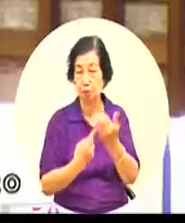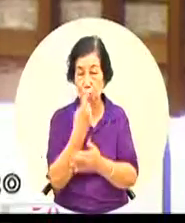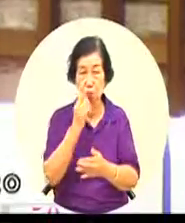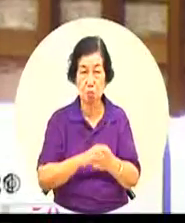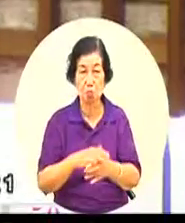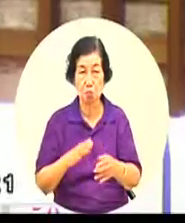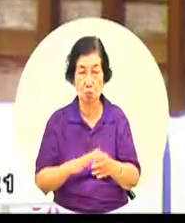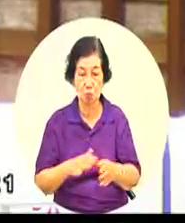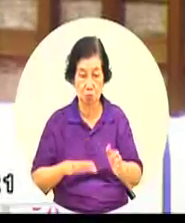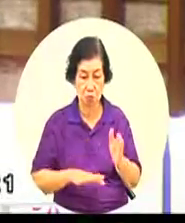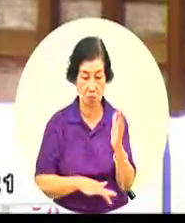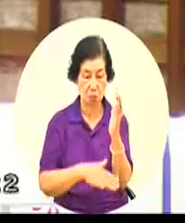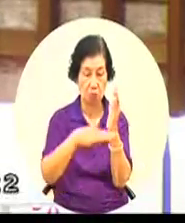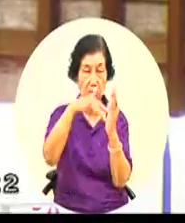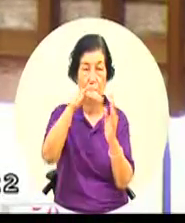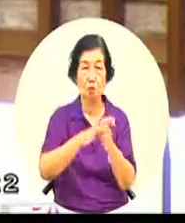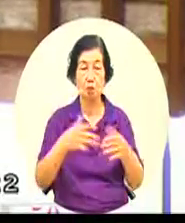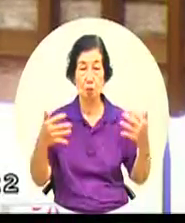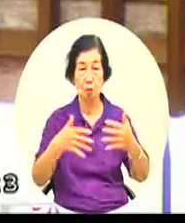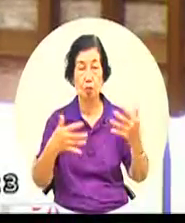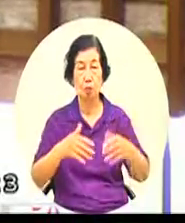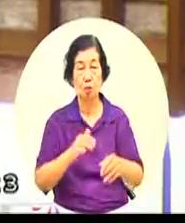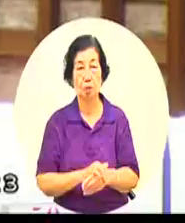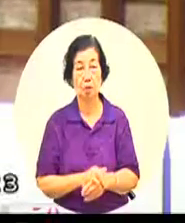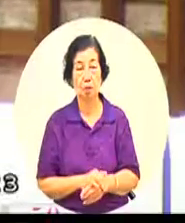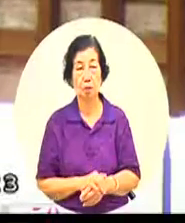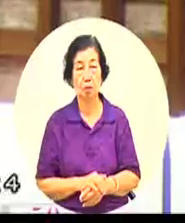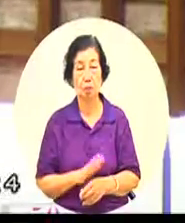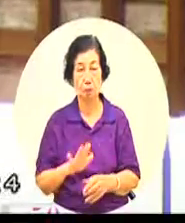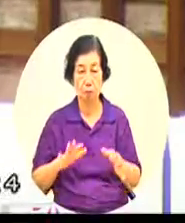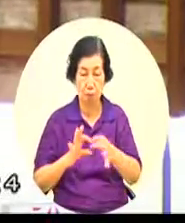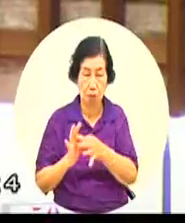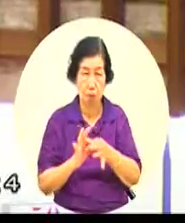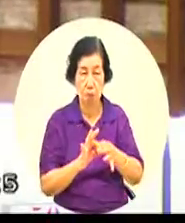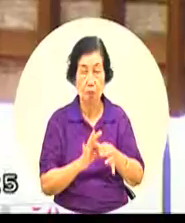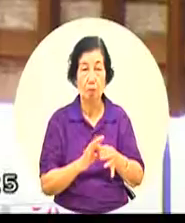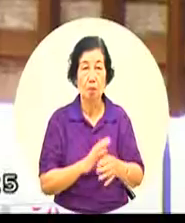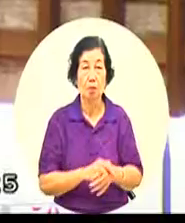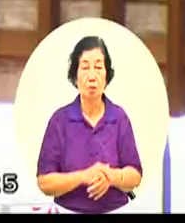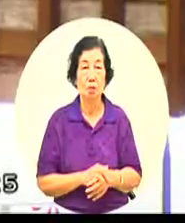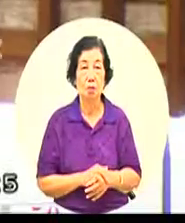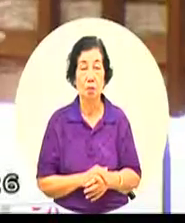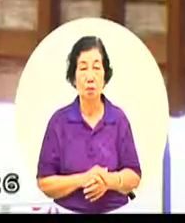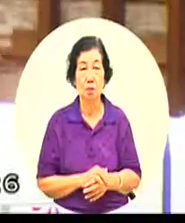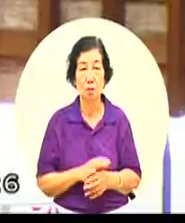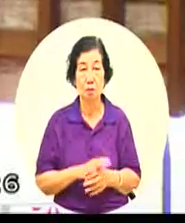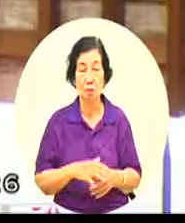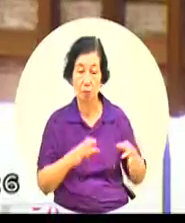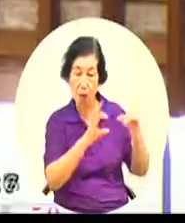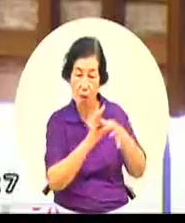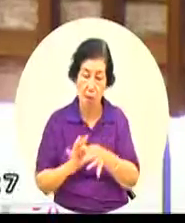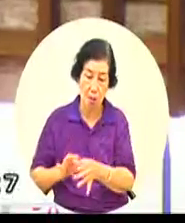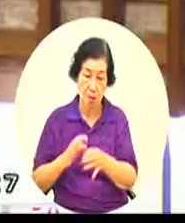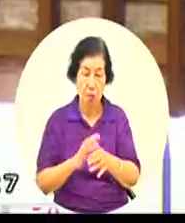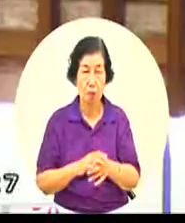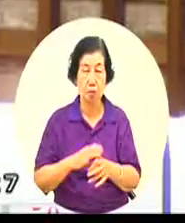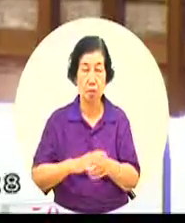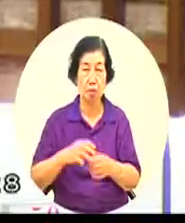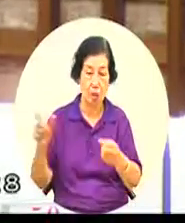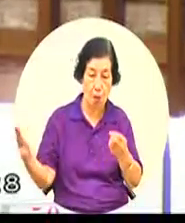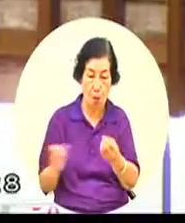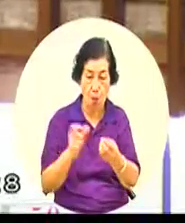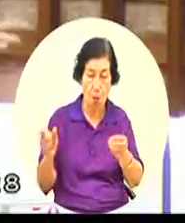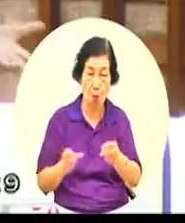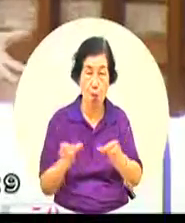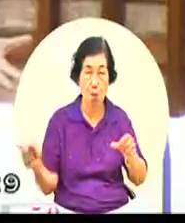问题啊、哦。那么我现在关心的就是说，这个连续台风啊，那么很多的蔬果啦、蔬菜、水果这